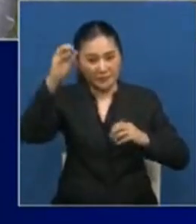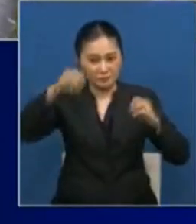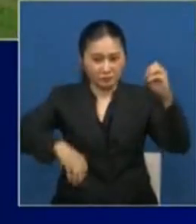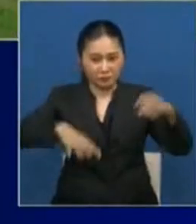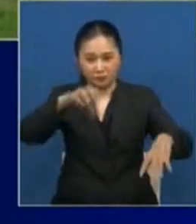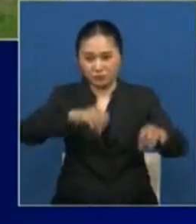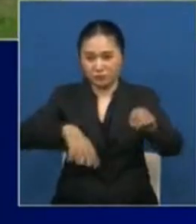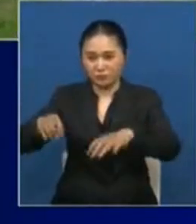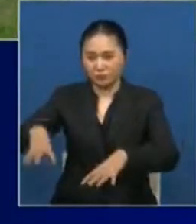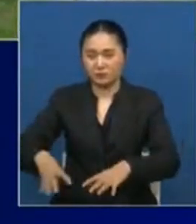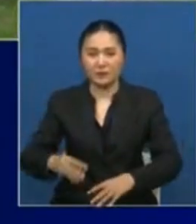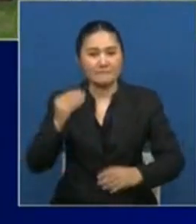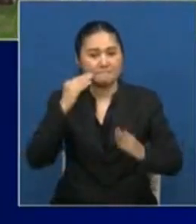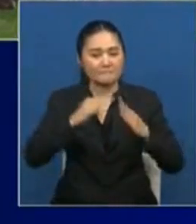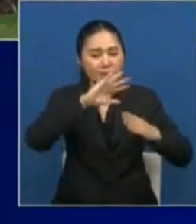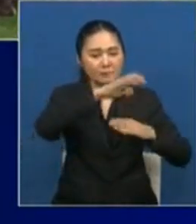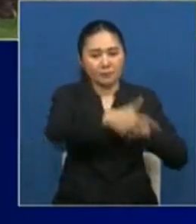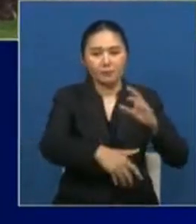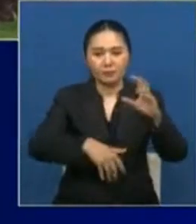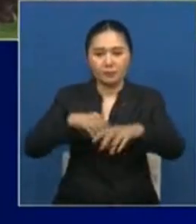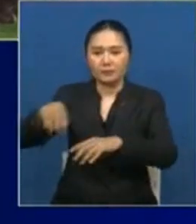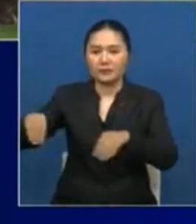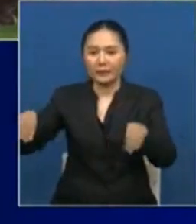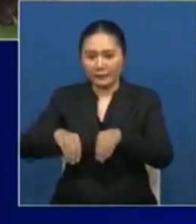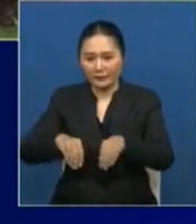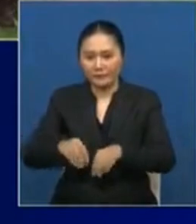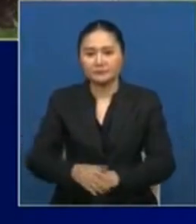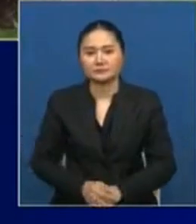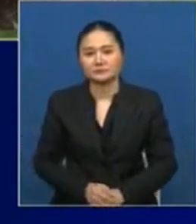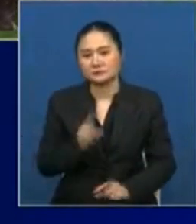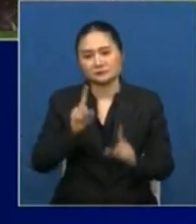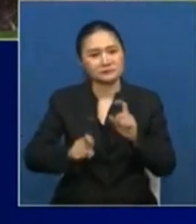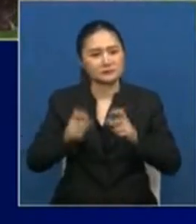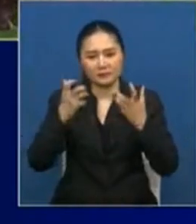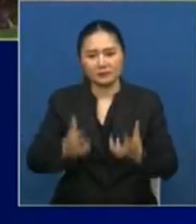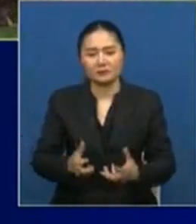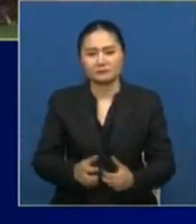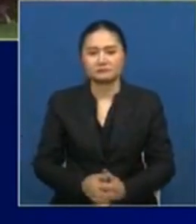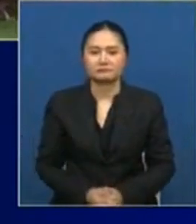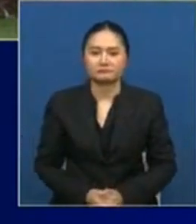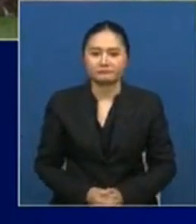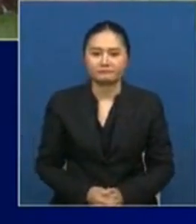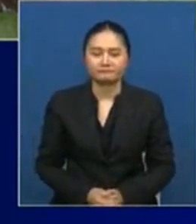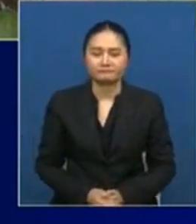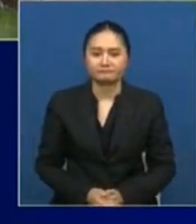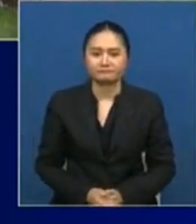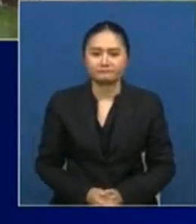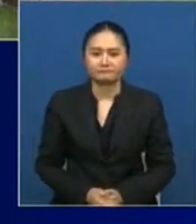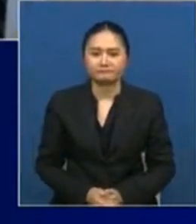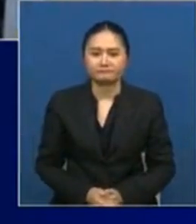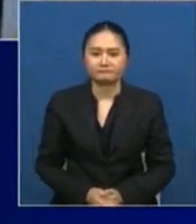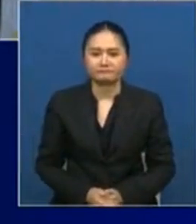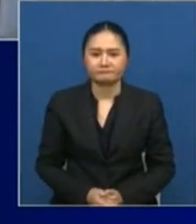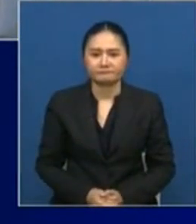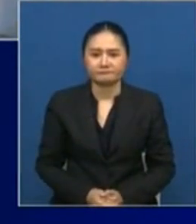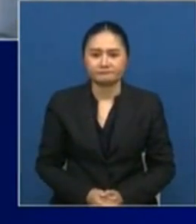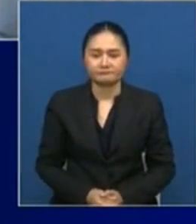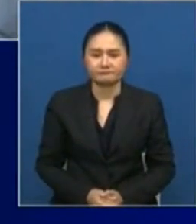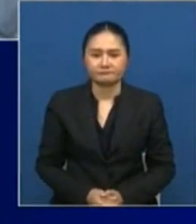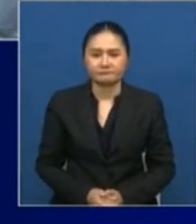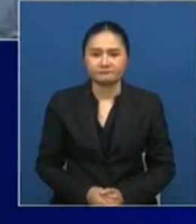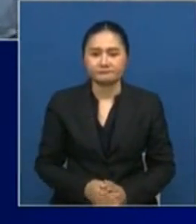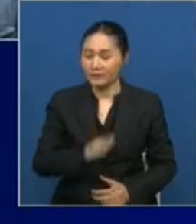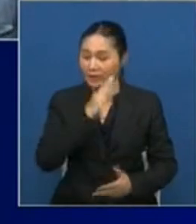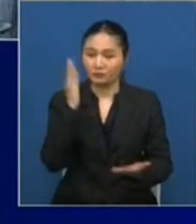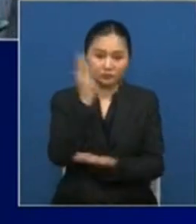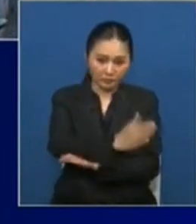องทับบ้านอีกหลังหนึ่งที่อยู่บริเวณใกล้กันเสียหายหนักเหมือนกันค่ะที่ฟลอริดา โอ้โหคือถ้าเราทำร้ายธรรมช